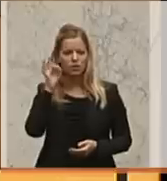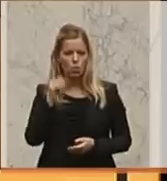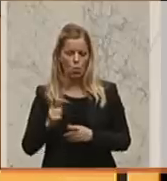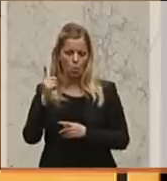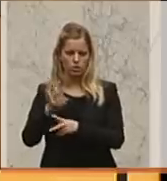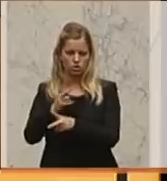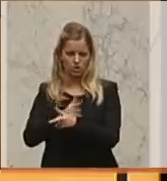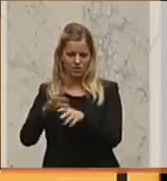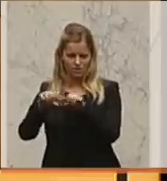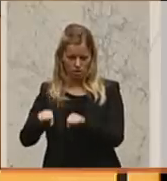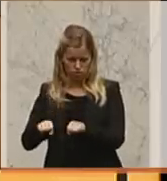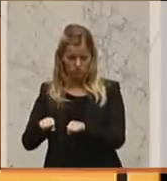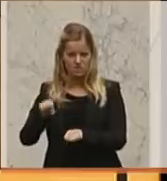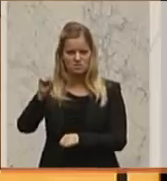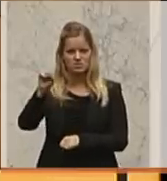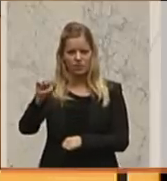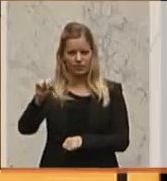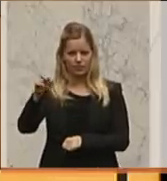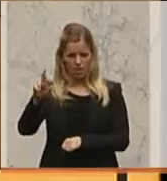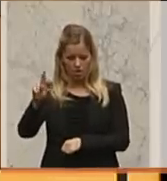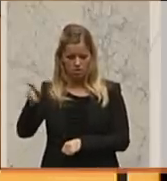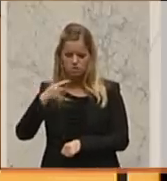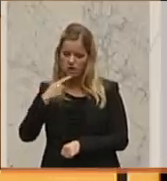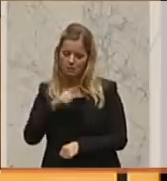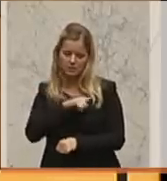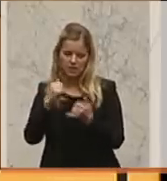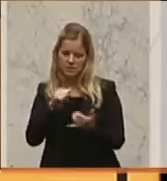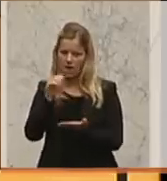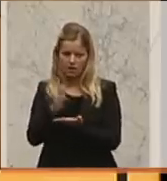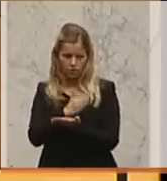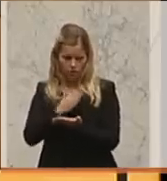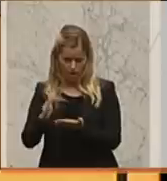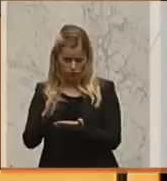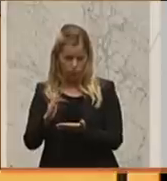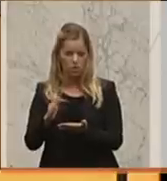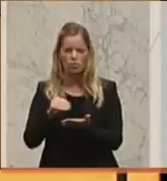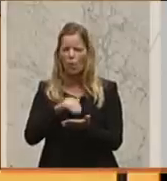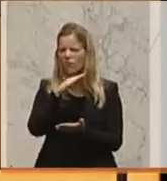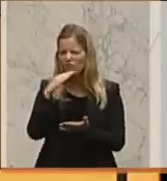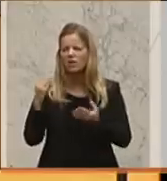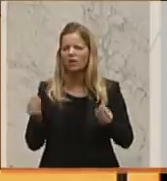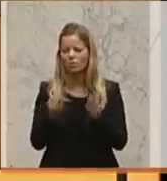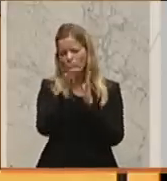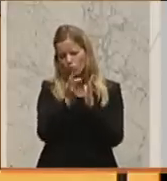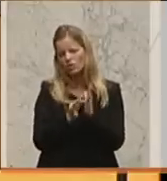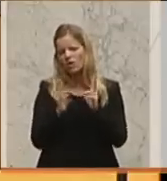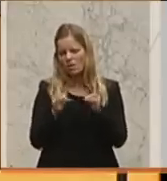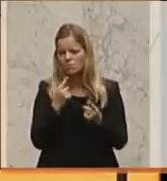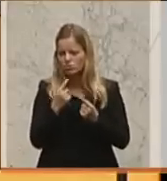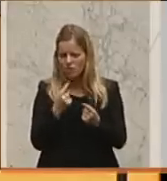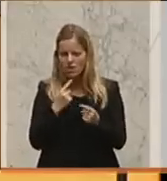Sander gibt es hierzu keine Entscheidung. Es gäbe noch viele Dinge anzusprechen, die in den Medien kommuniziert